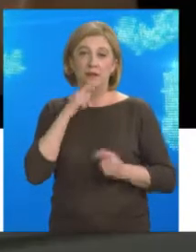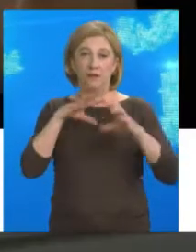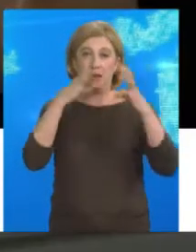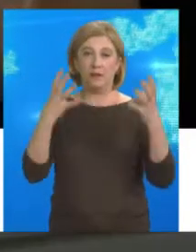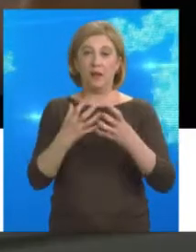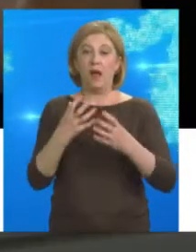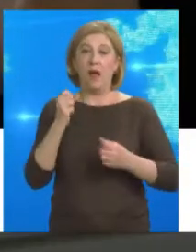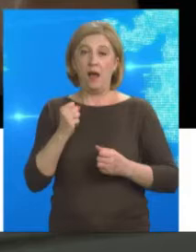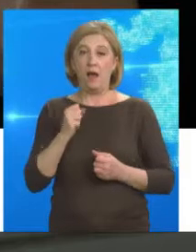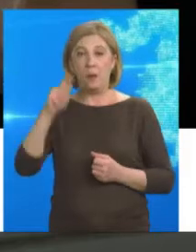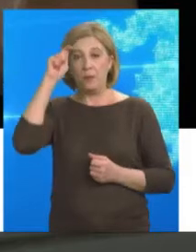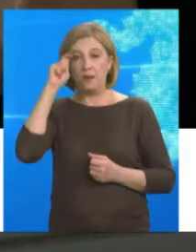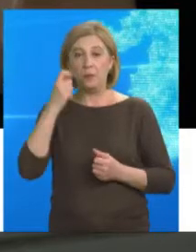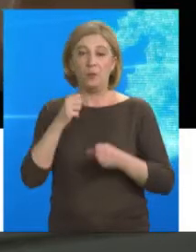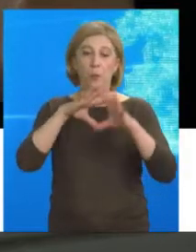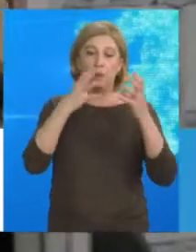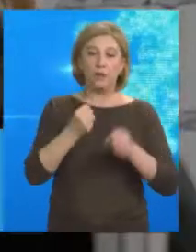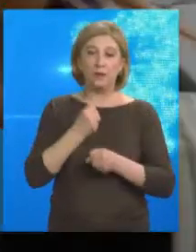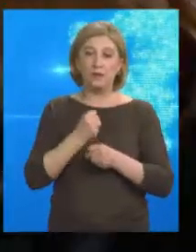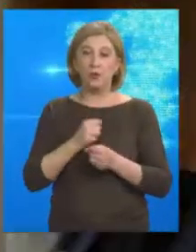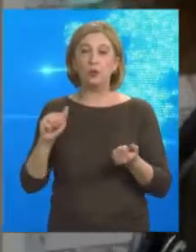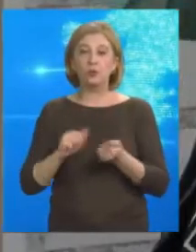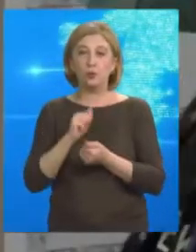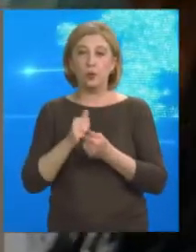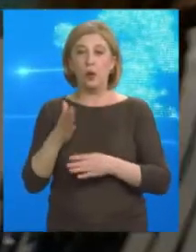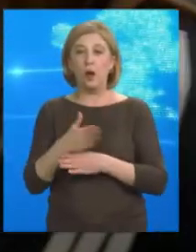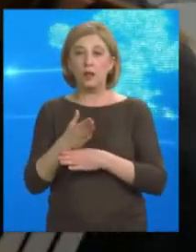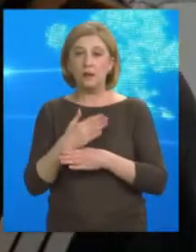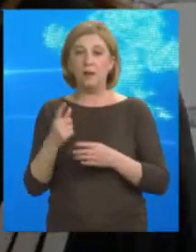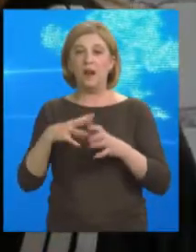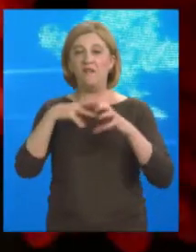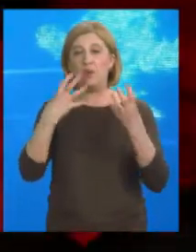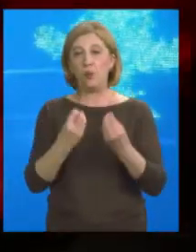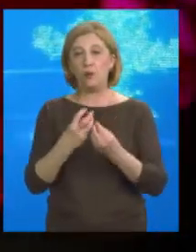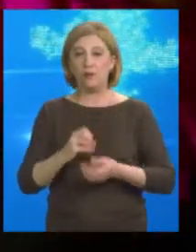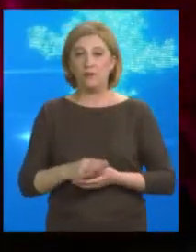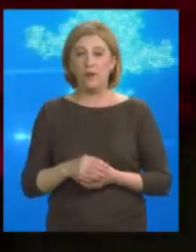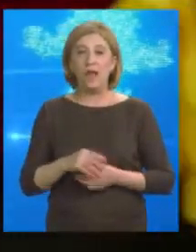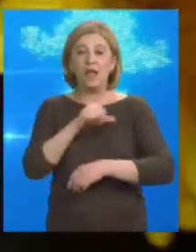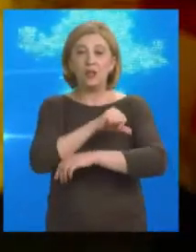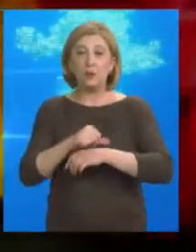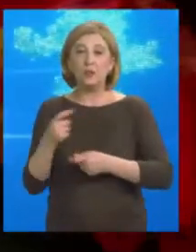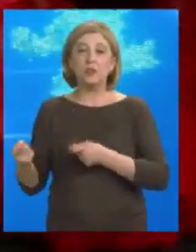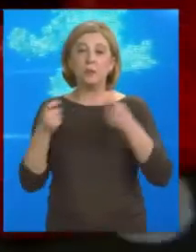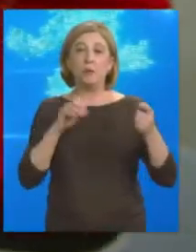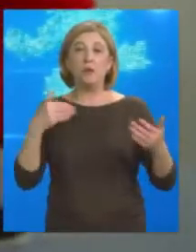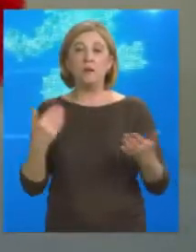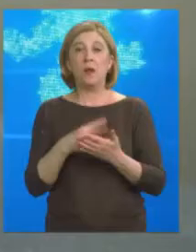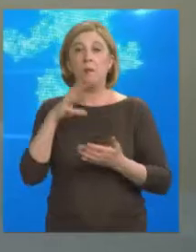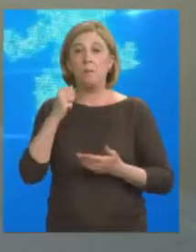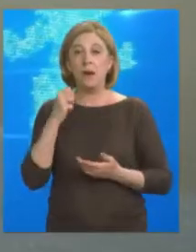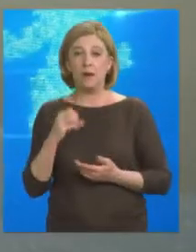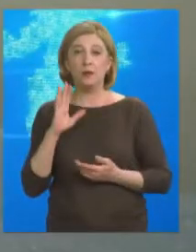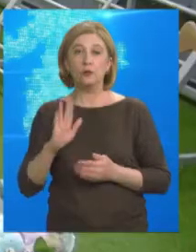милому букет, сделанный из сухой рыбы или из фруктов. Зарубежные поставки цветов могут возобновиться в мае, но